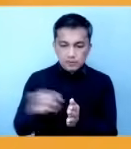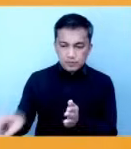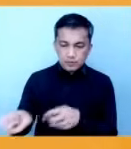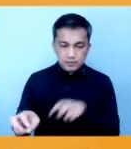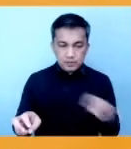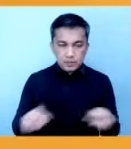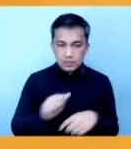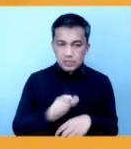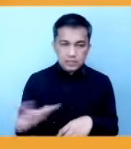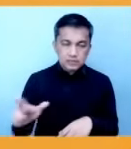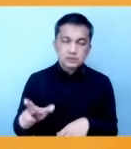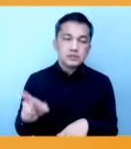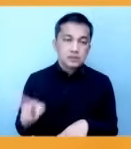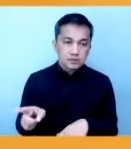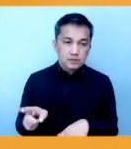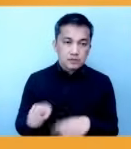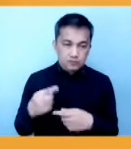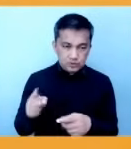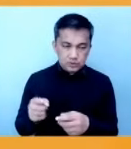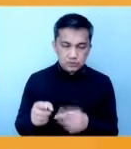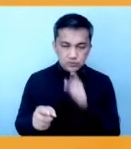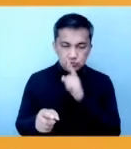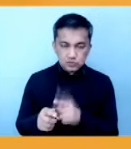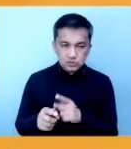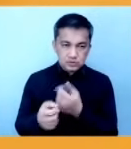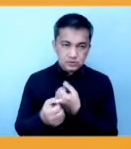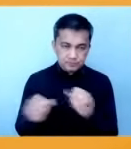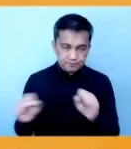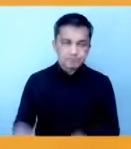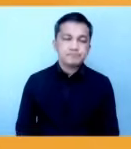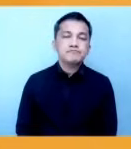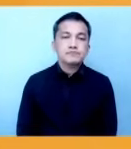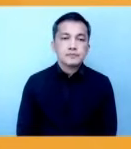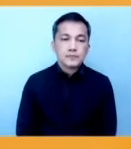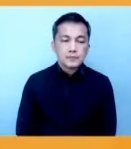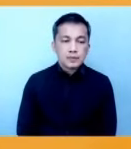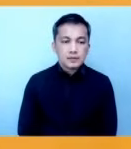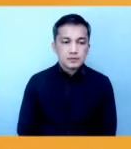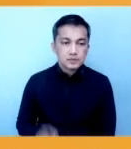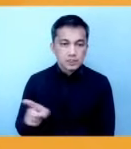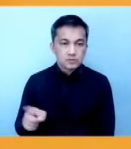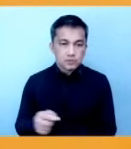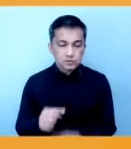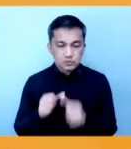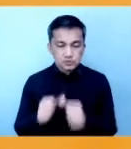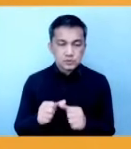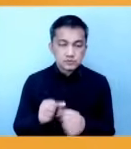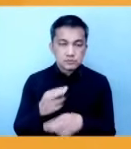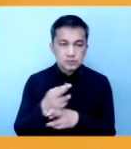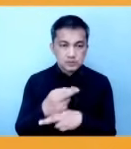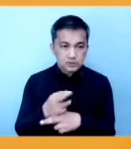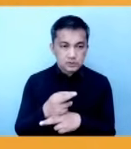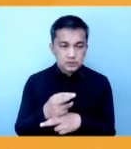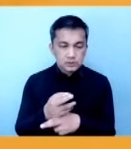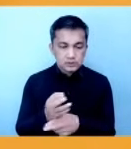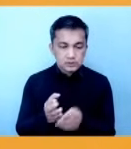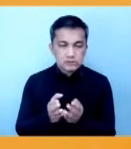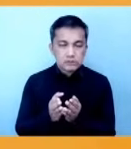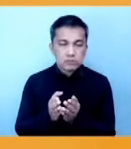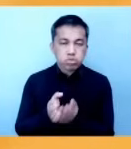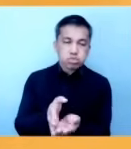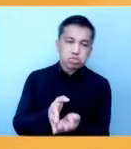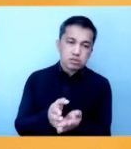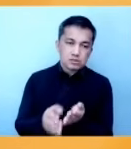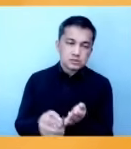ng sakay nito para matiyak ang kanilang kaligtasan habang nagpapatuloy ang pagkukumpuni sa sumadsad na passenger